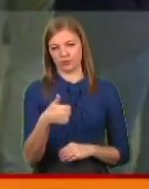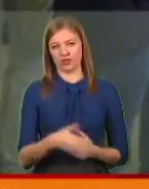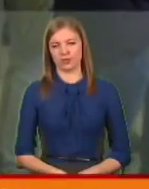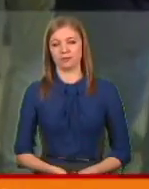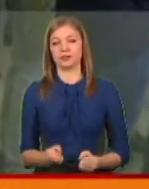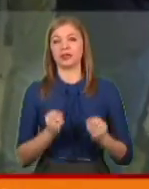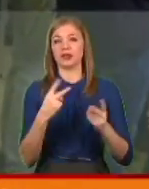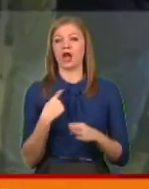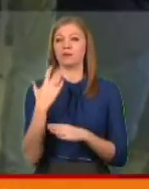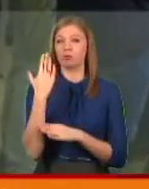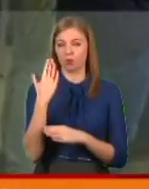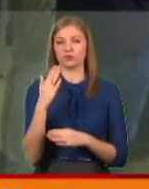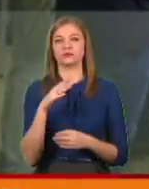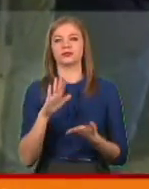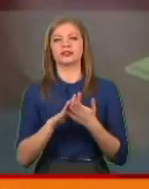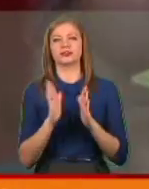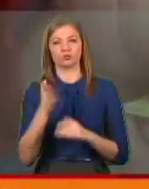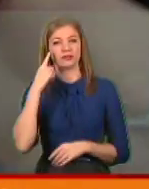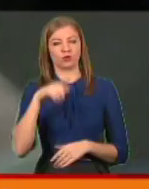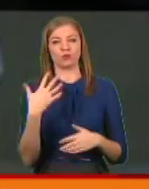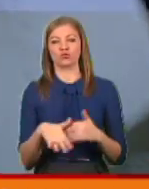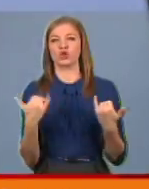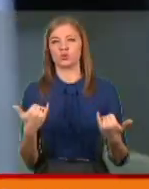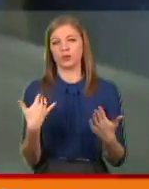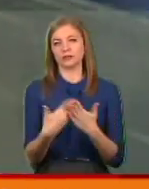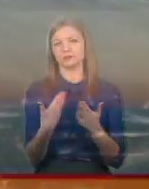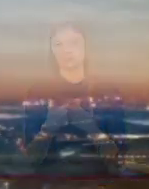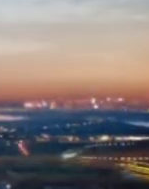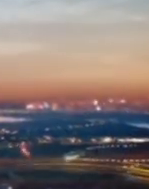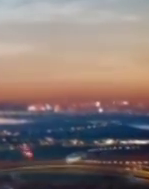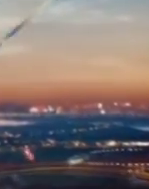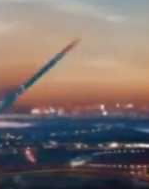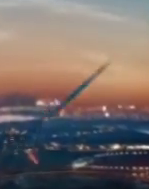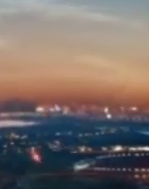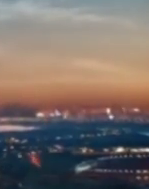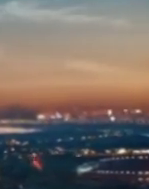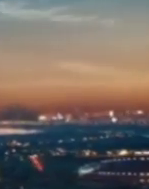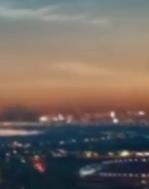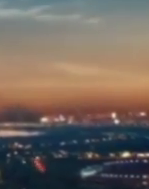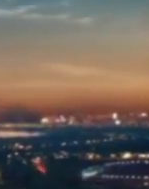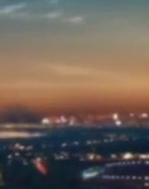Як проголосували каталонці, стане відомо вже сьогодні, приблизно опівночі.